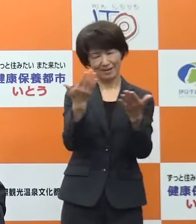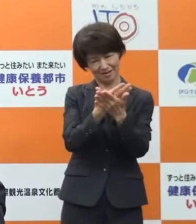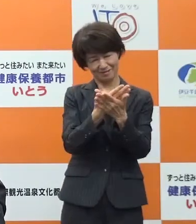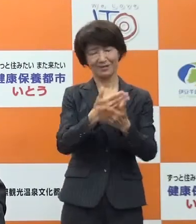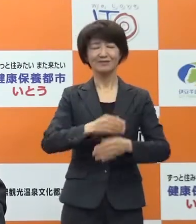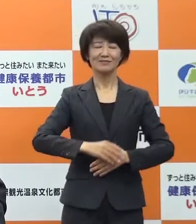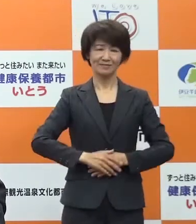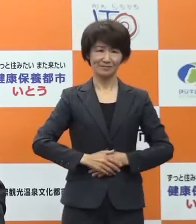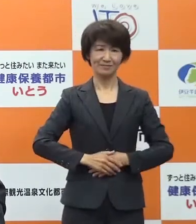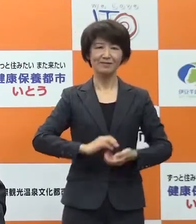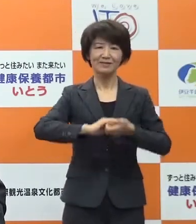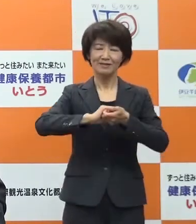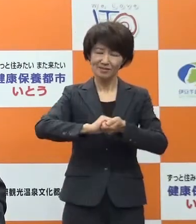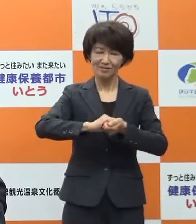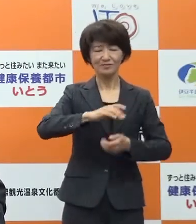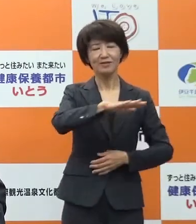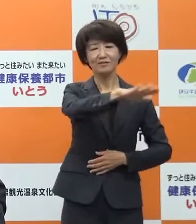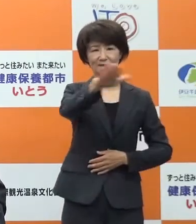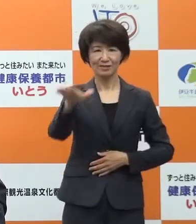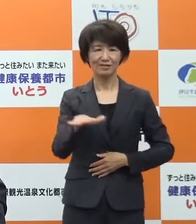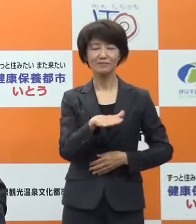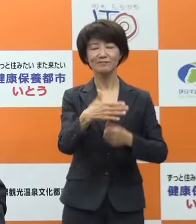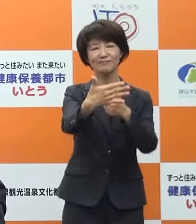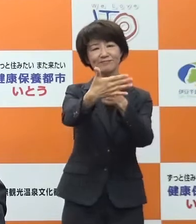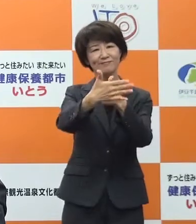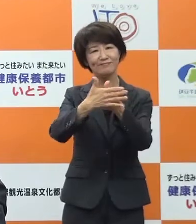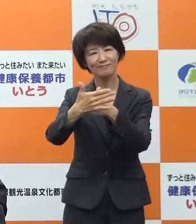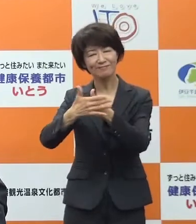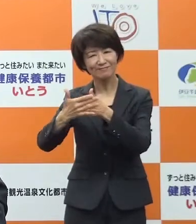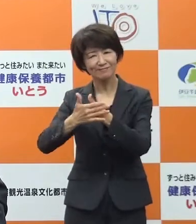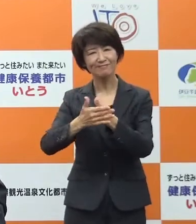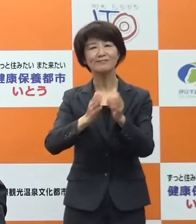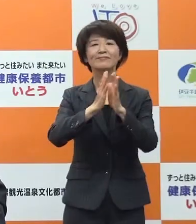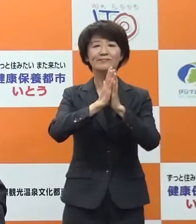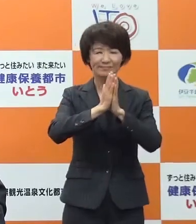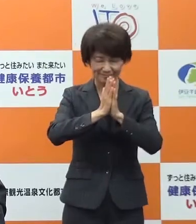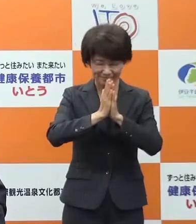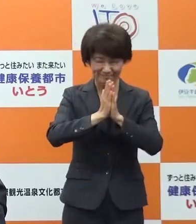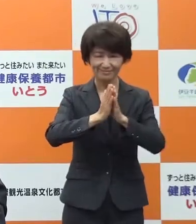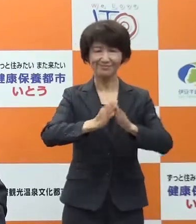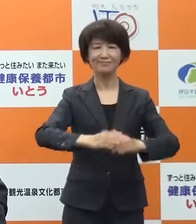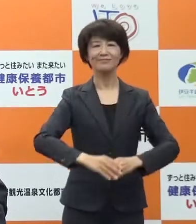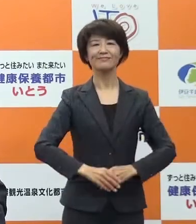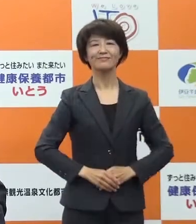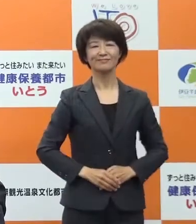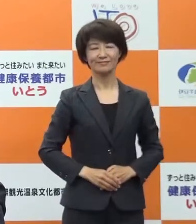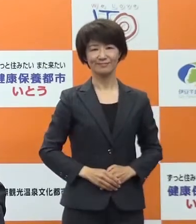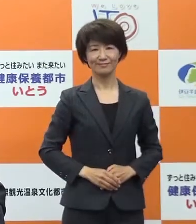どうぞ皆様のご協力をお願いいたします。